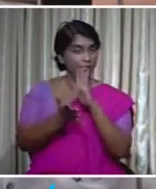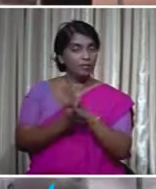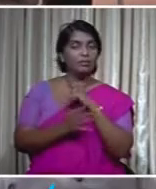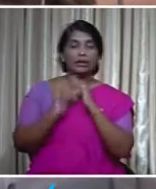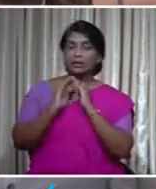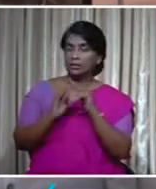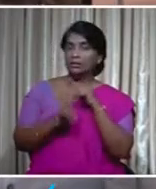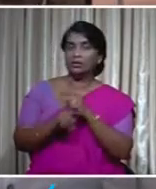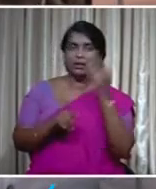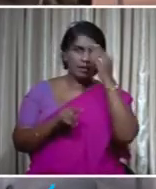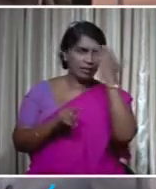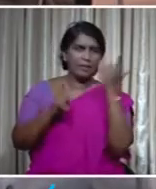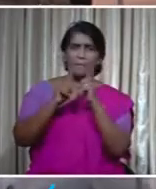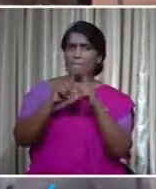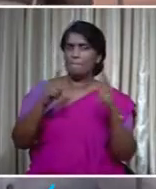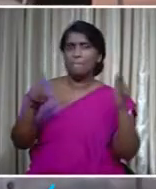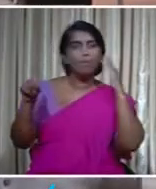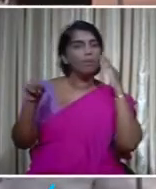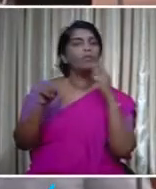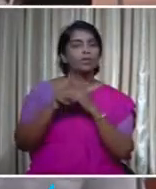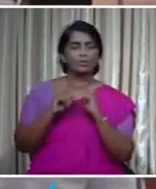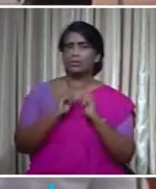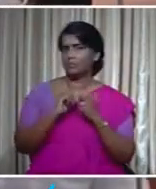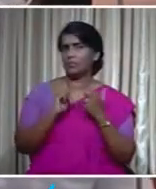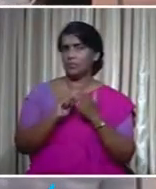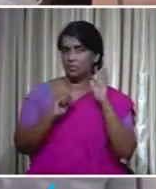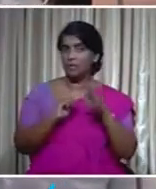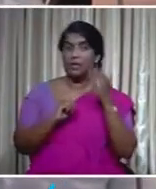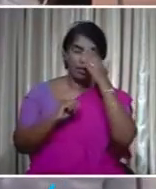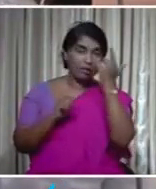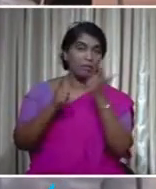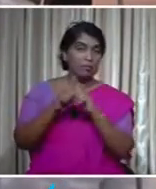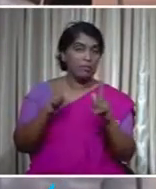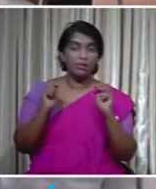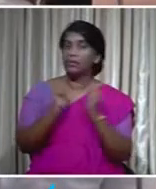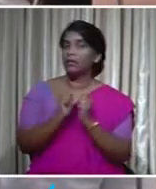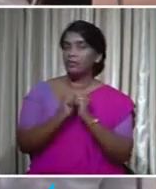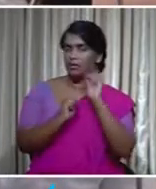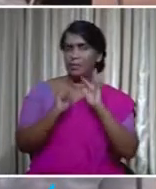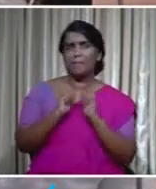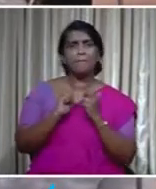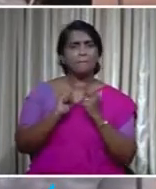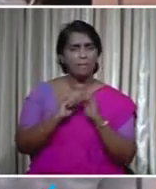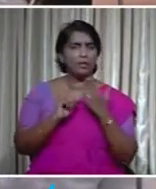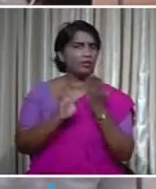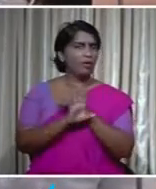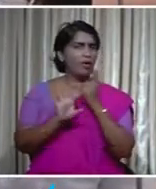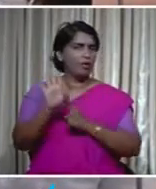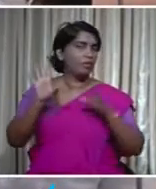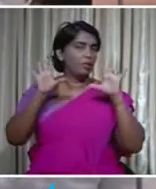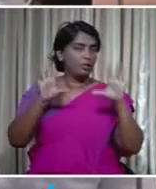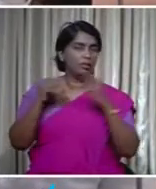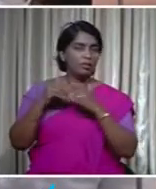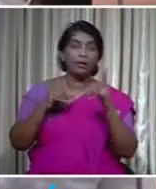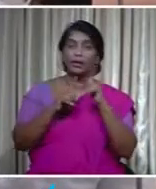மிக மோசமாக பாதிக்கப்பட்டிருக்கிறது. நீங்கள் கடந்த ஒரு 10 ஆண்டுகளுக்கு முதல் திரும்பி பாருங்கள். கல்வி அமைச்சிலே